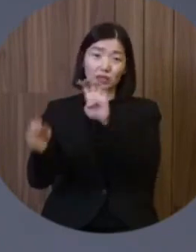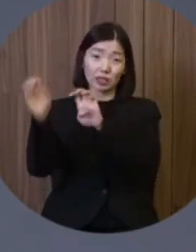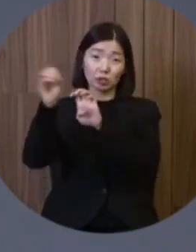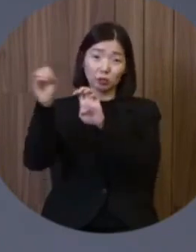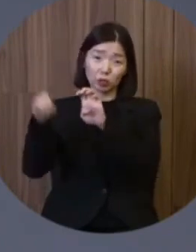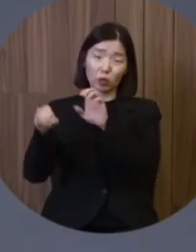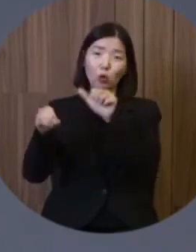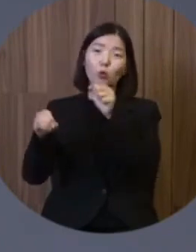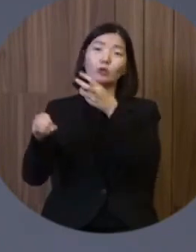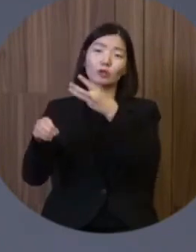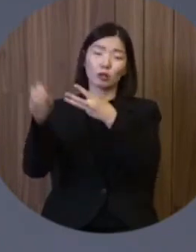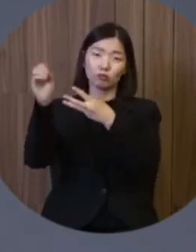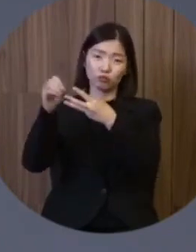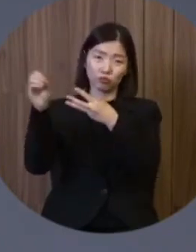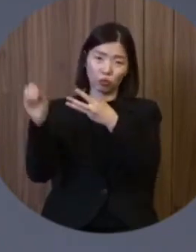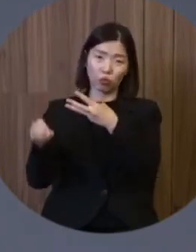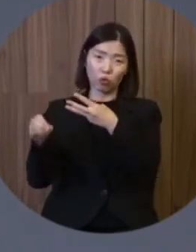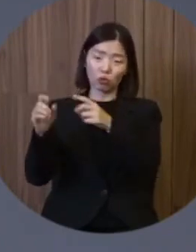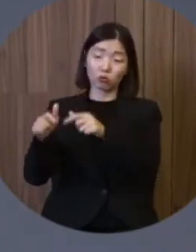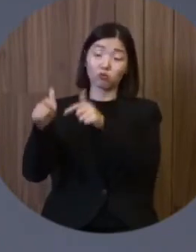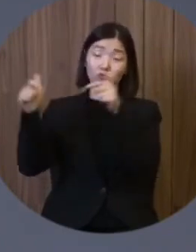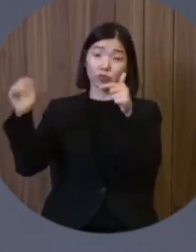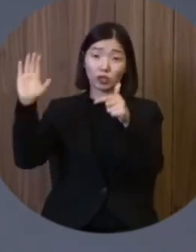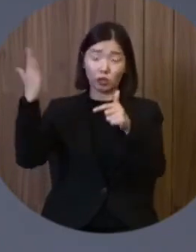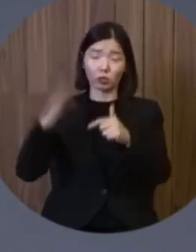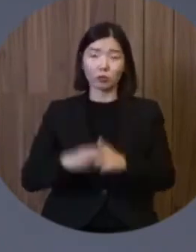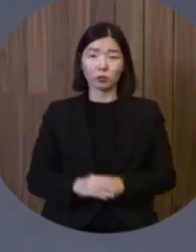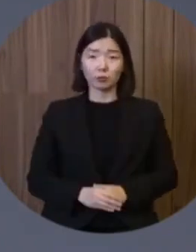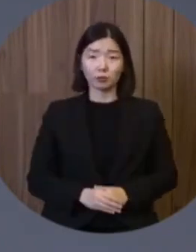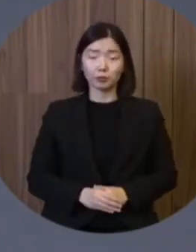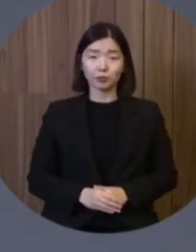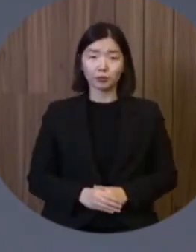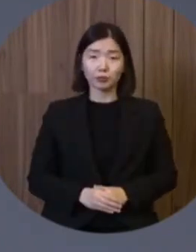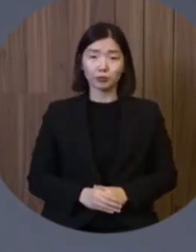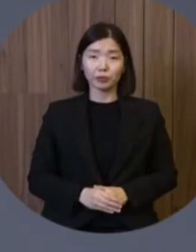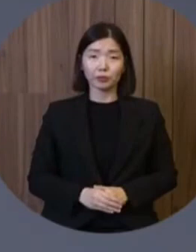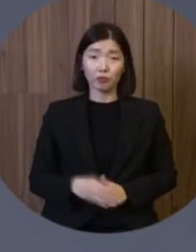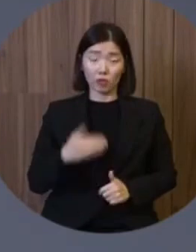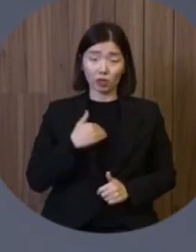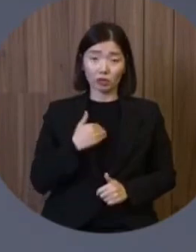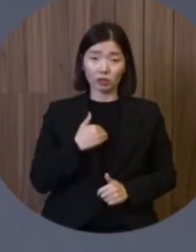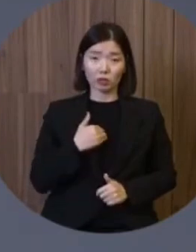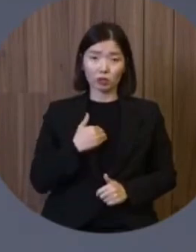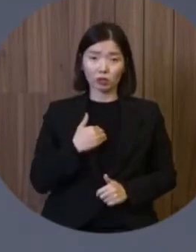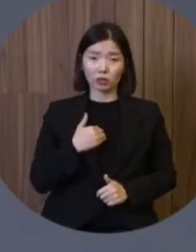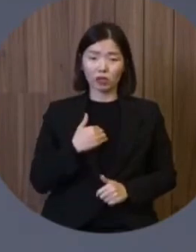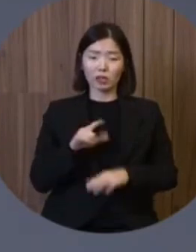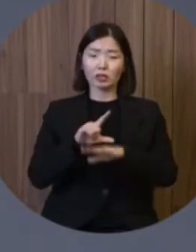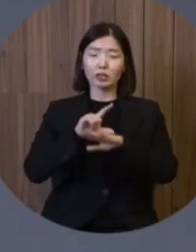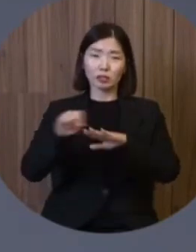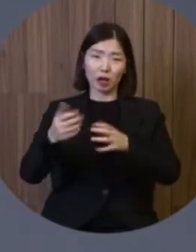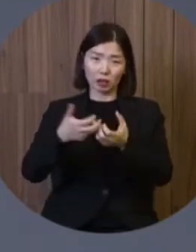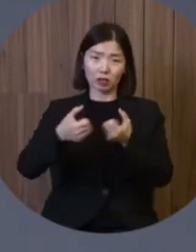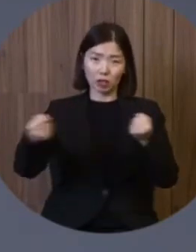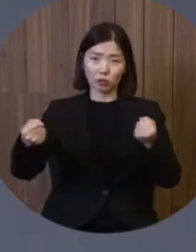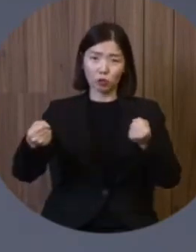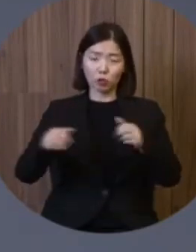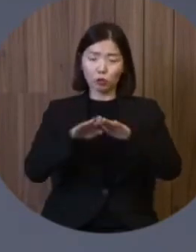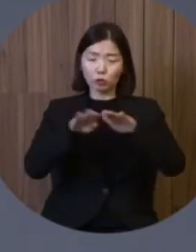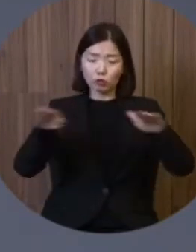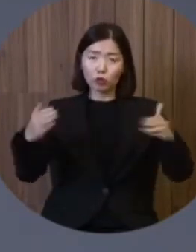40%에서 53%로 증가했습니다. 저는 자치분권과